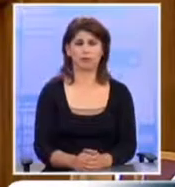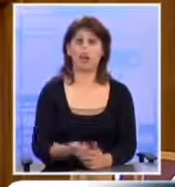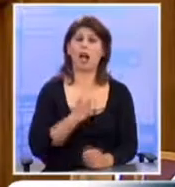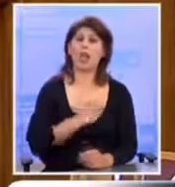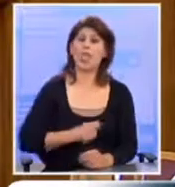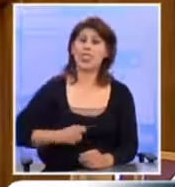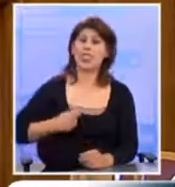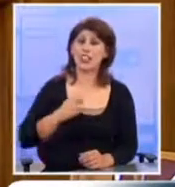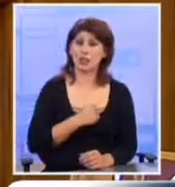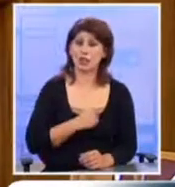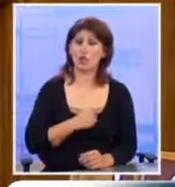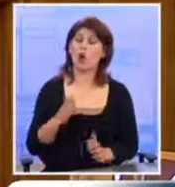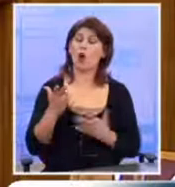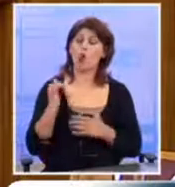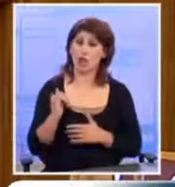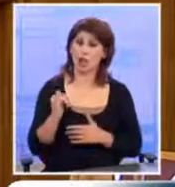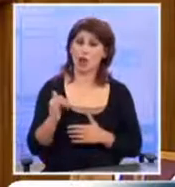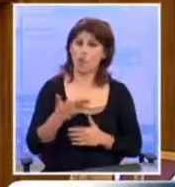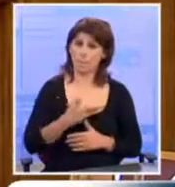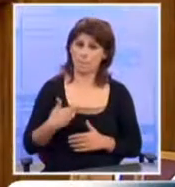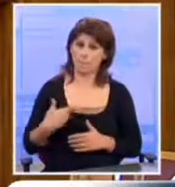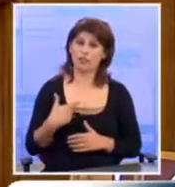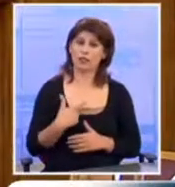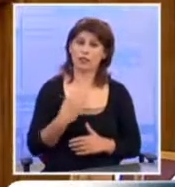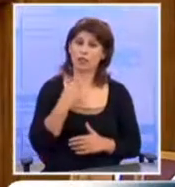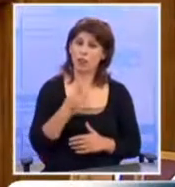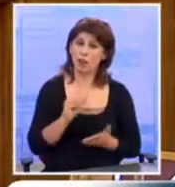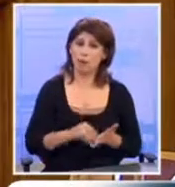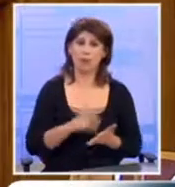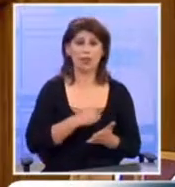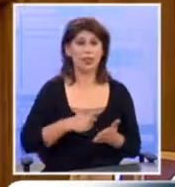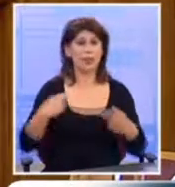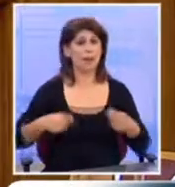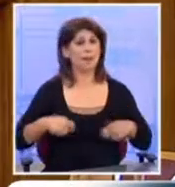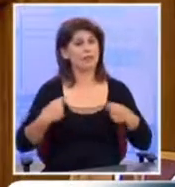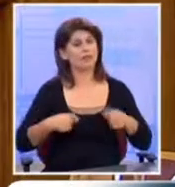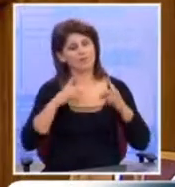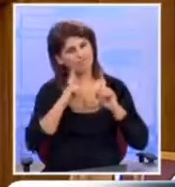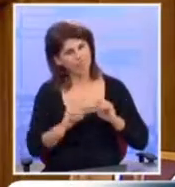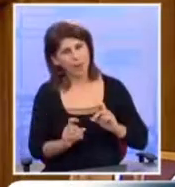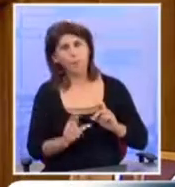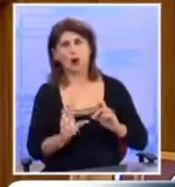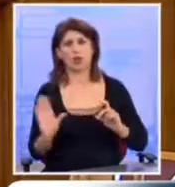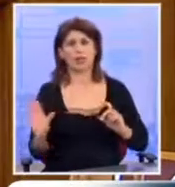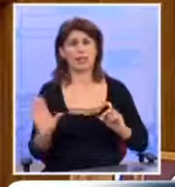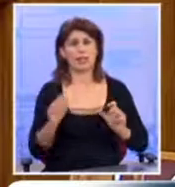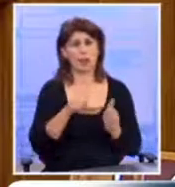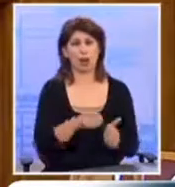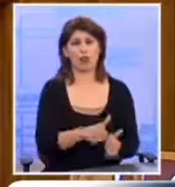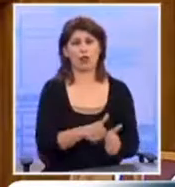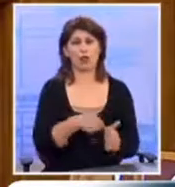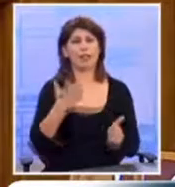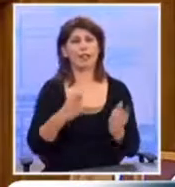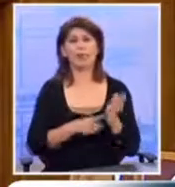όσο ακόμα είμαστε, και το ξαναλέω δυστυχώς, στον καπιταλισμό είμαστε υποχρεωμένοι να ακολουθούμε και